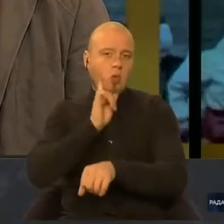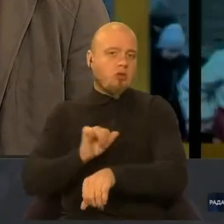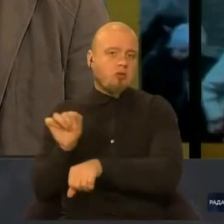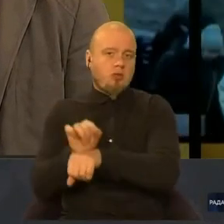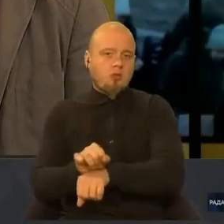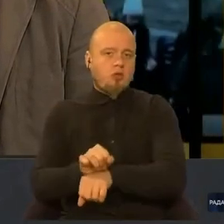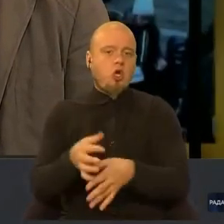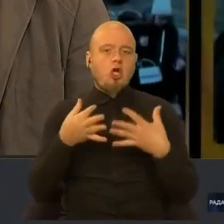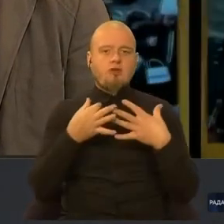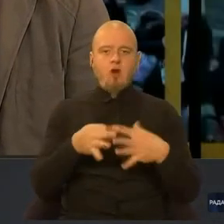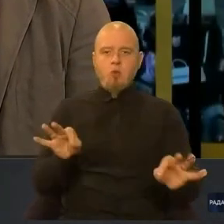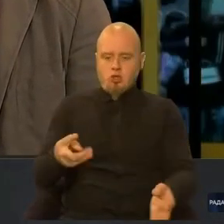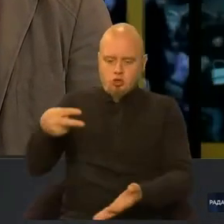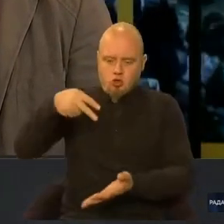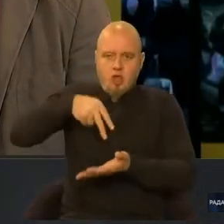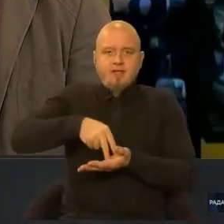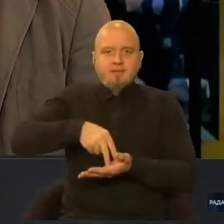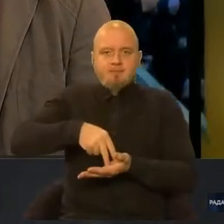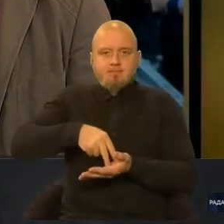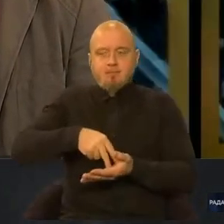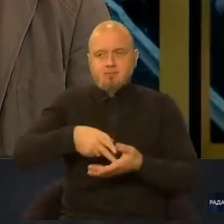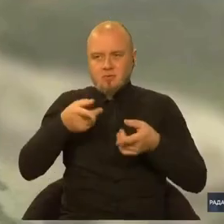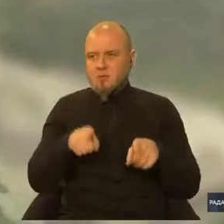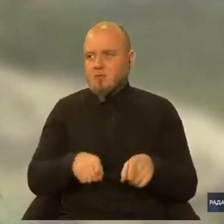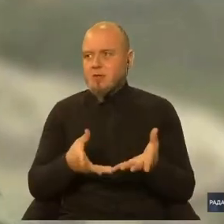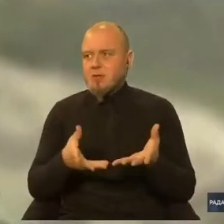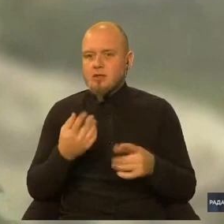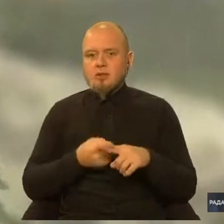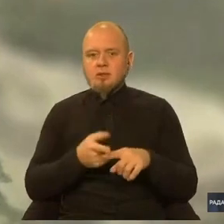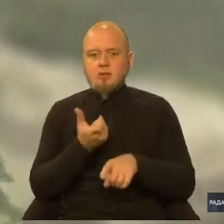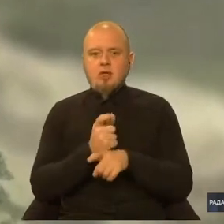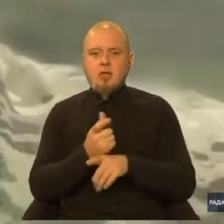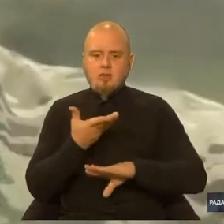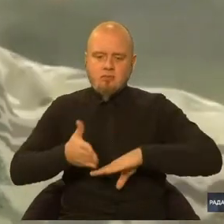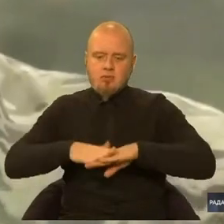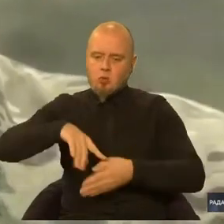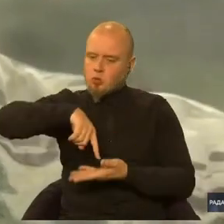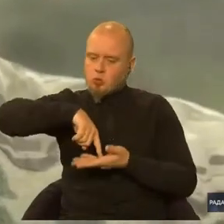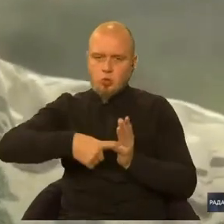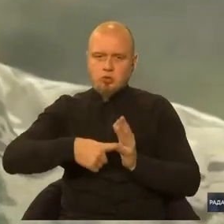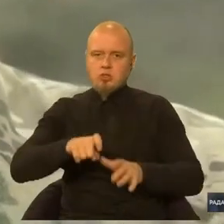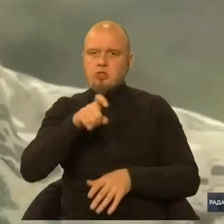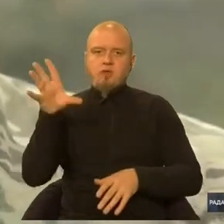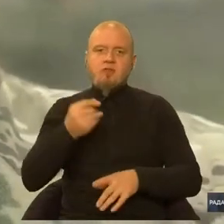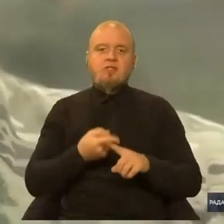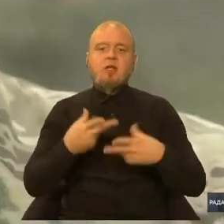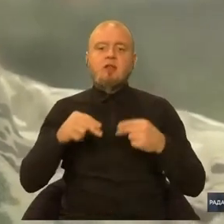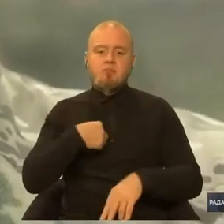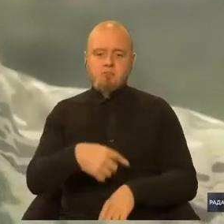Поки захлинулися, свобода стоїть. Насправді це найпекельніша точка з усіх тих, де ми